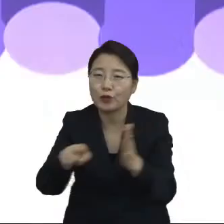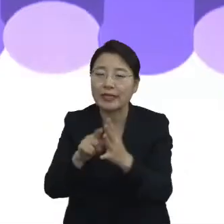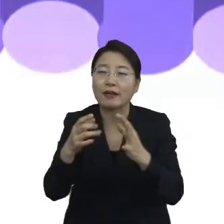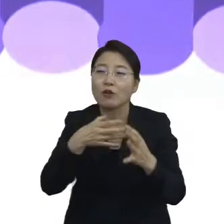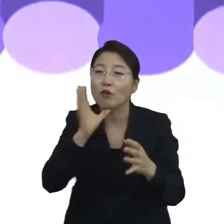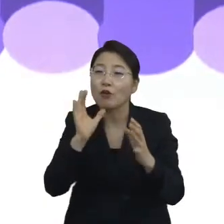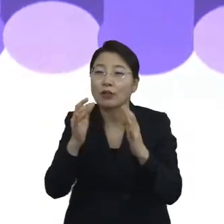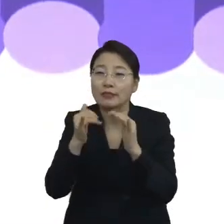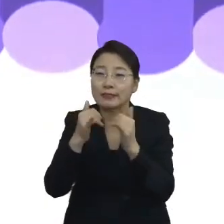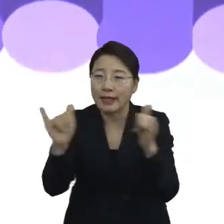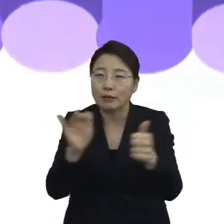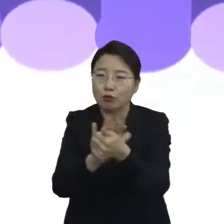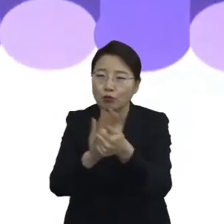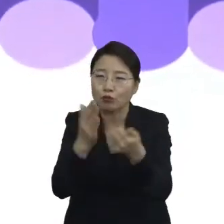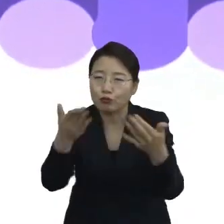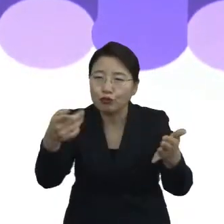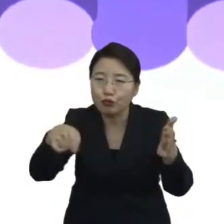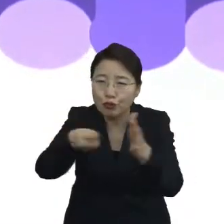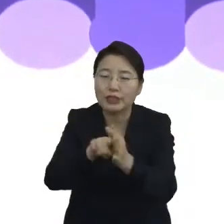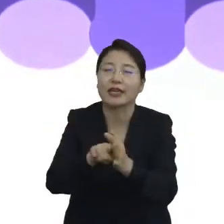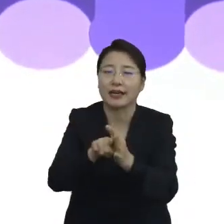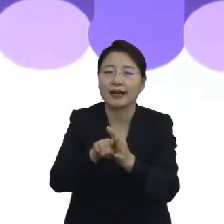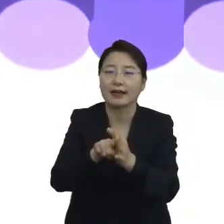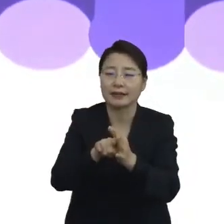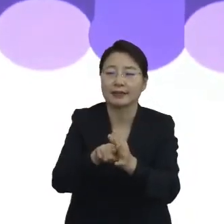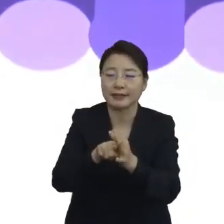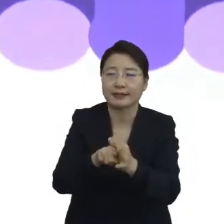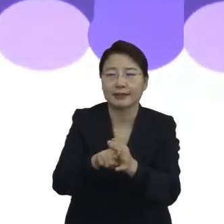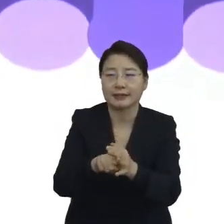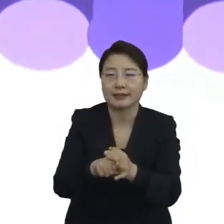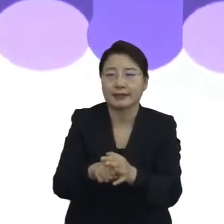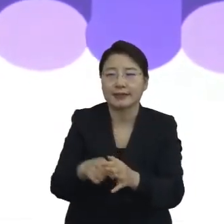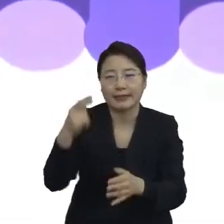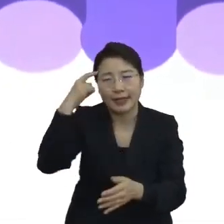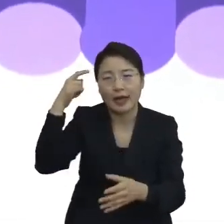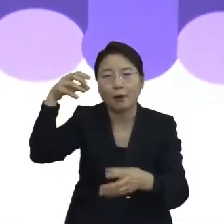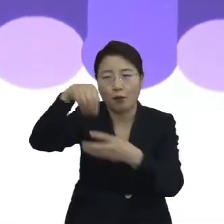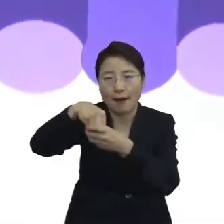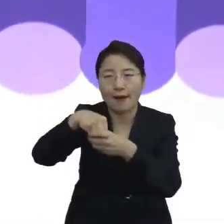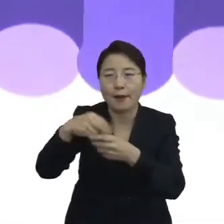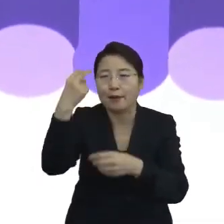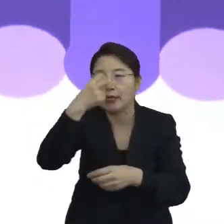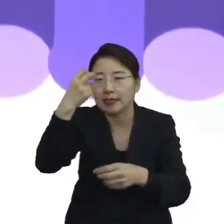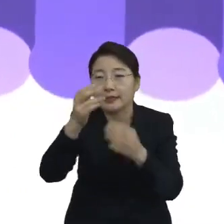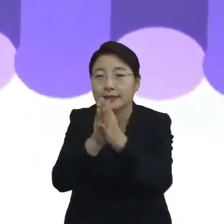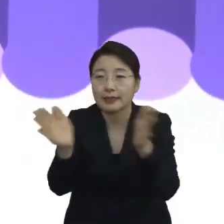챙기겠다 이런 의지를 약자동행 지수에 담아서 관리를 시작했습니다.